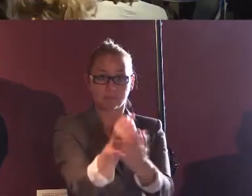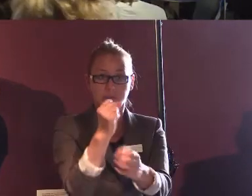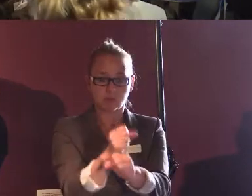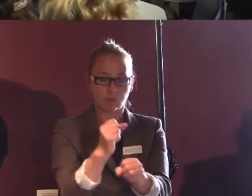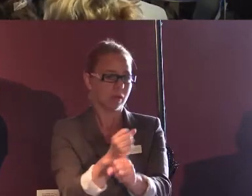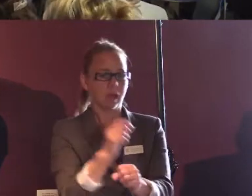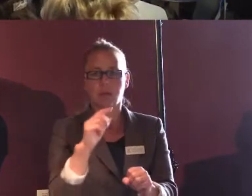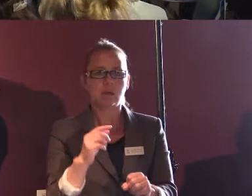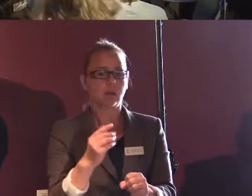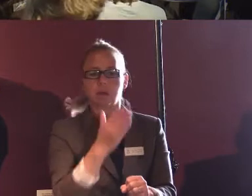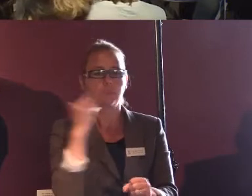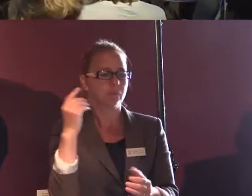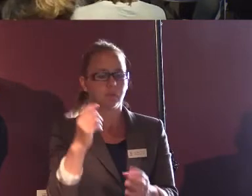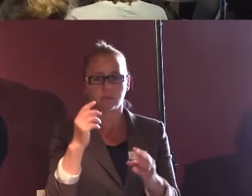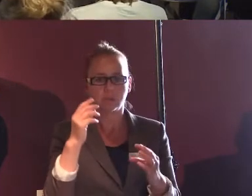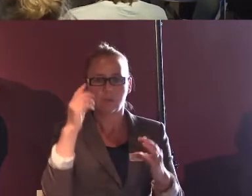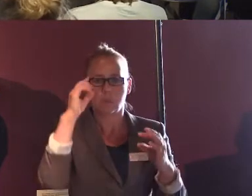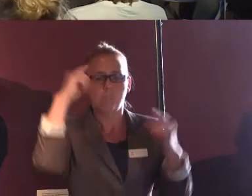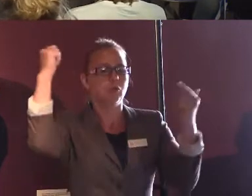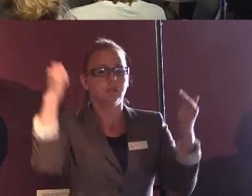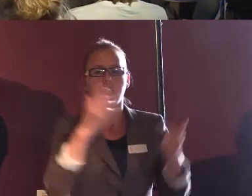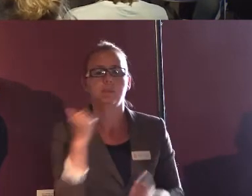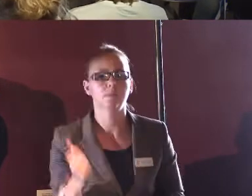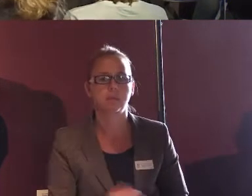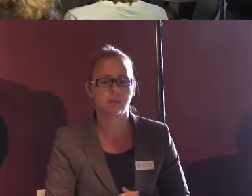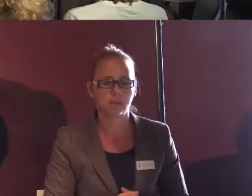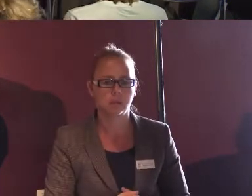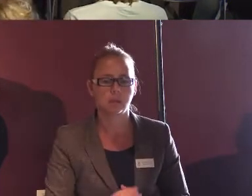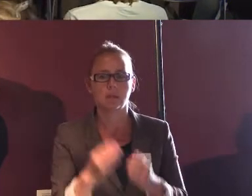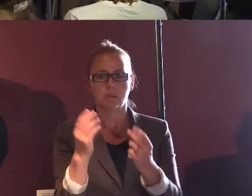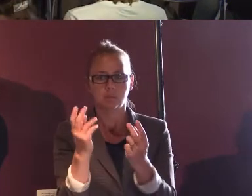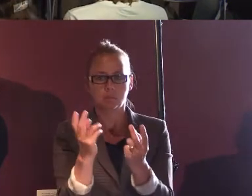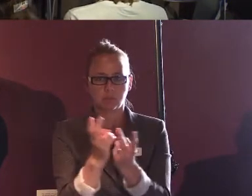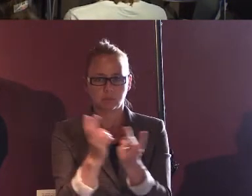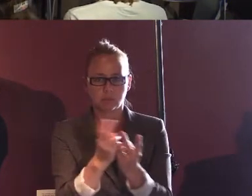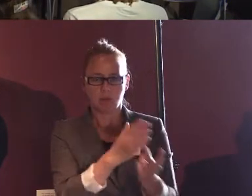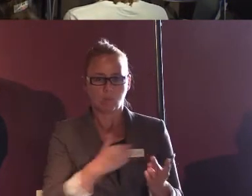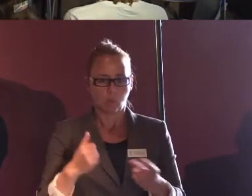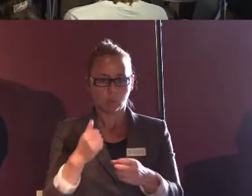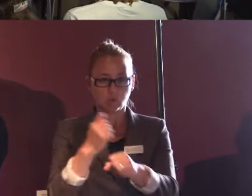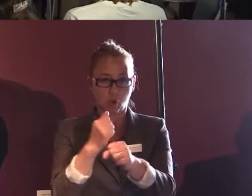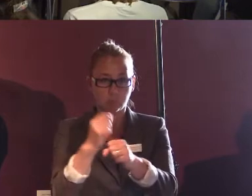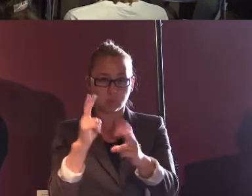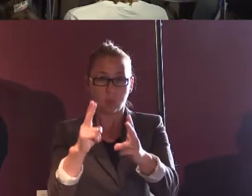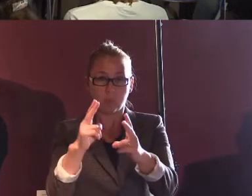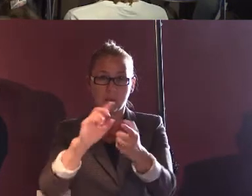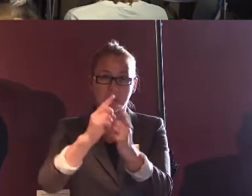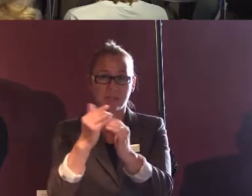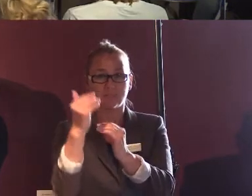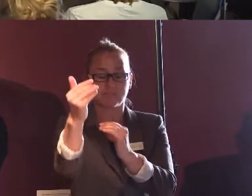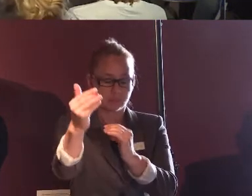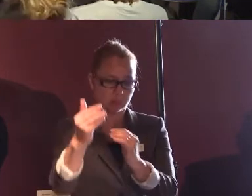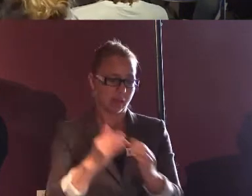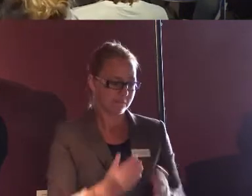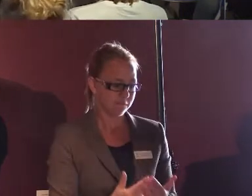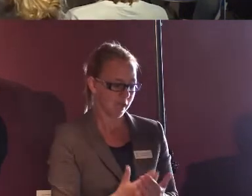inte ännu skapade, har inte funnits uppfunna ännu. Och det innebär att de jobben kommer växa fram utifrån hur